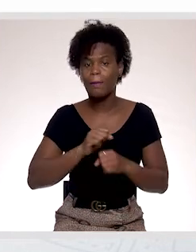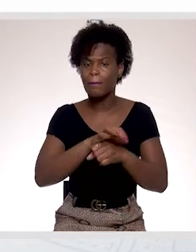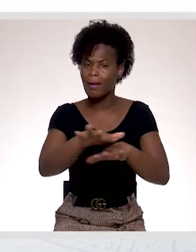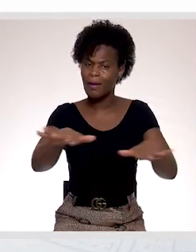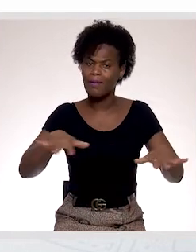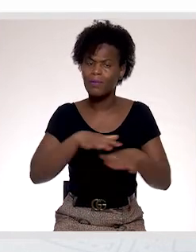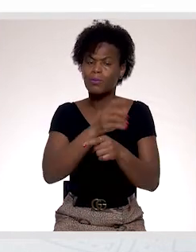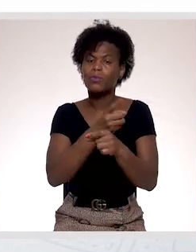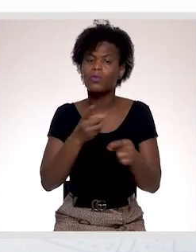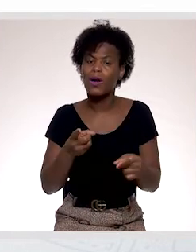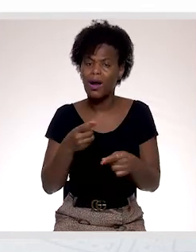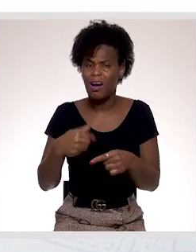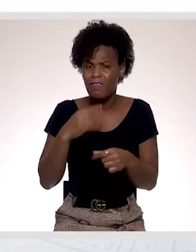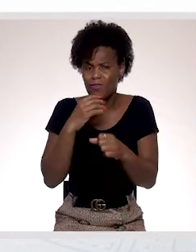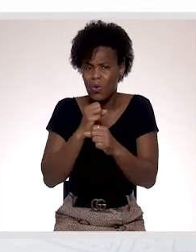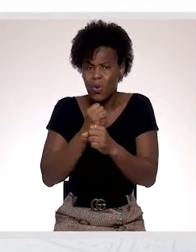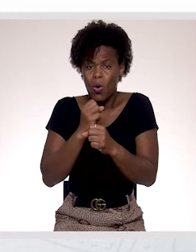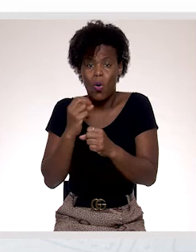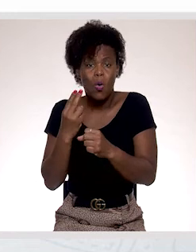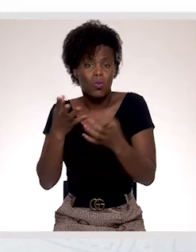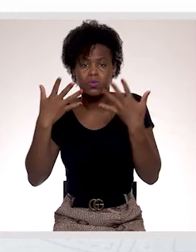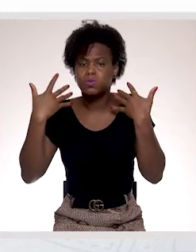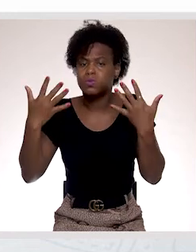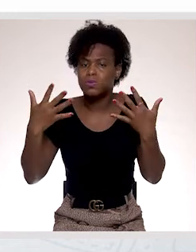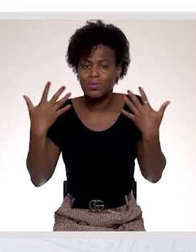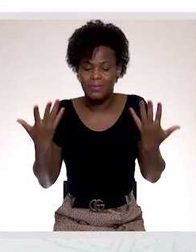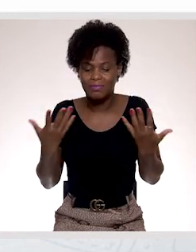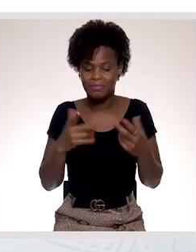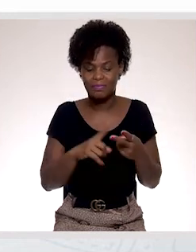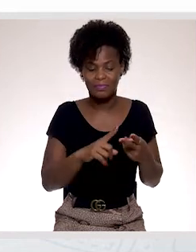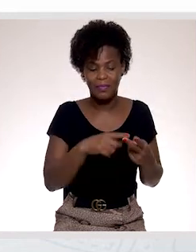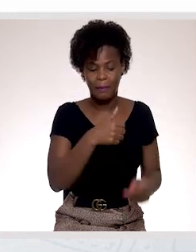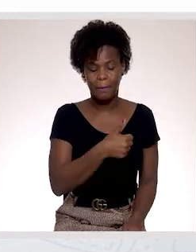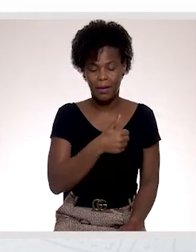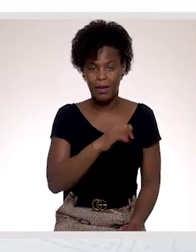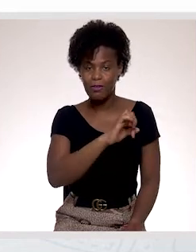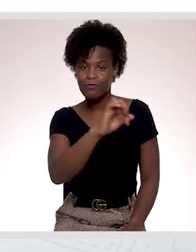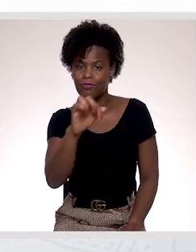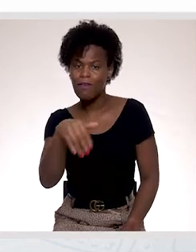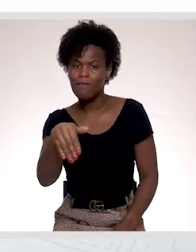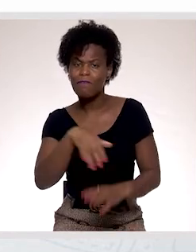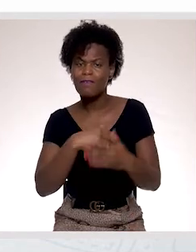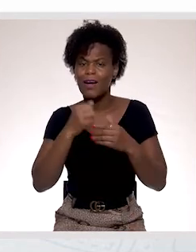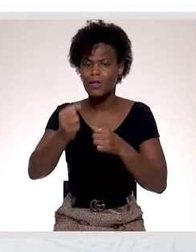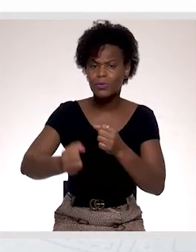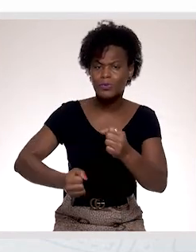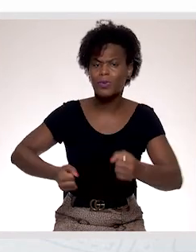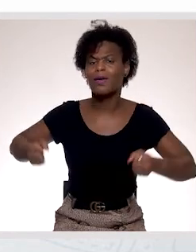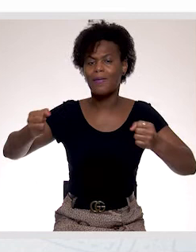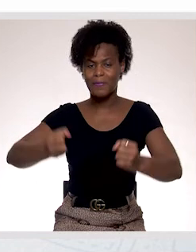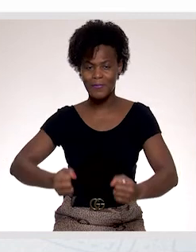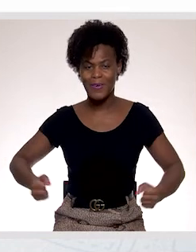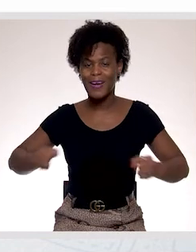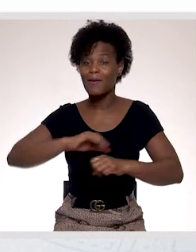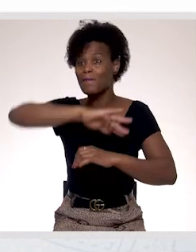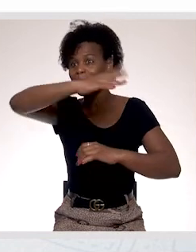parce qu'il fait froid ou chaud. B. Vous allez faire du ski en montagne